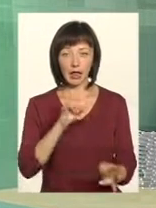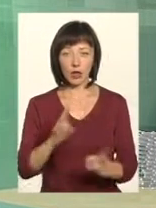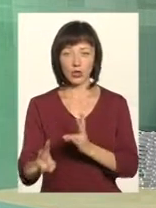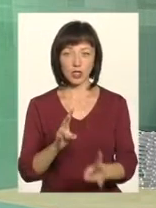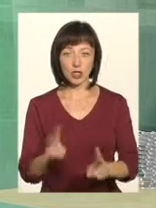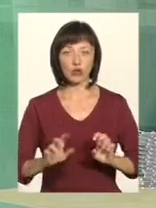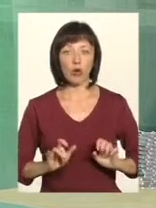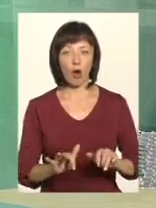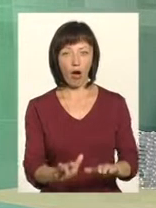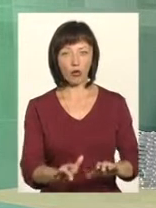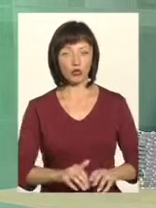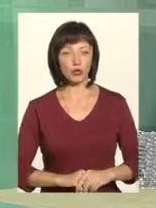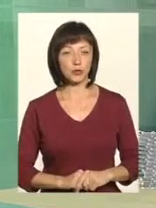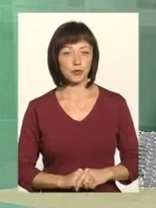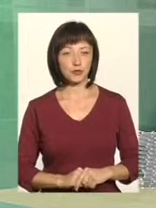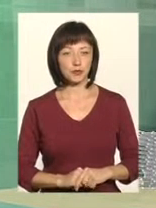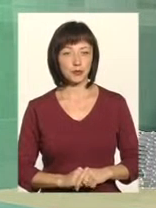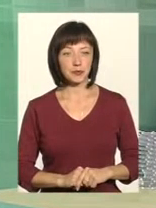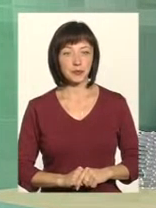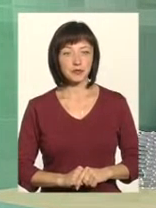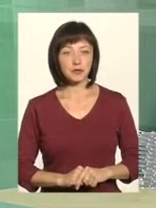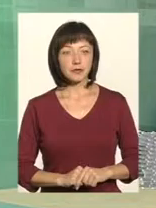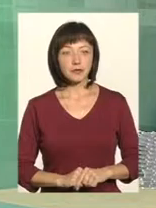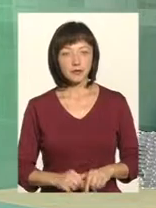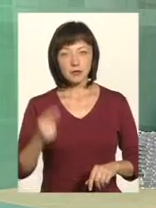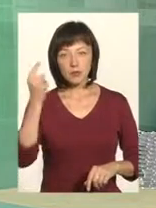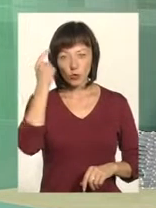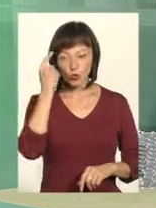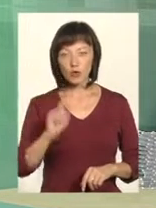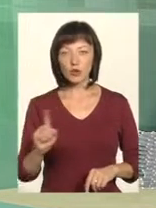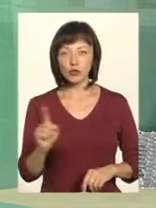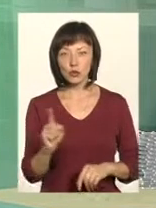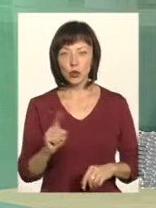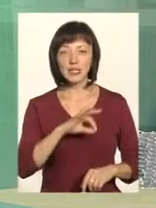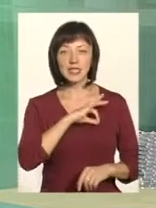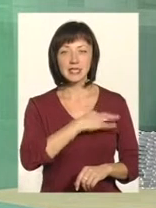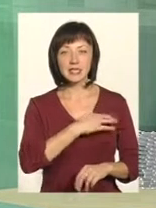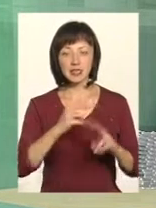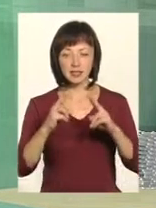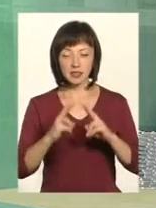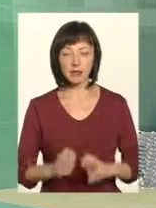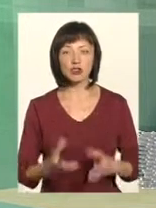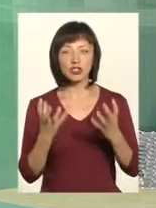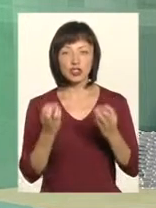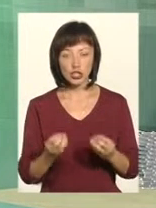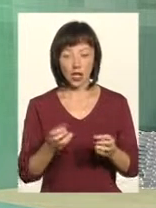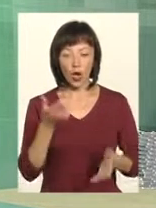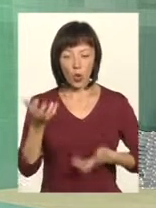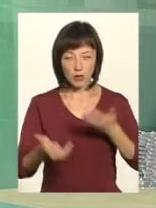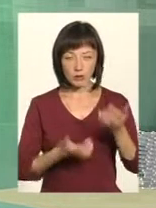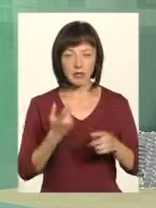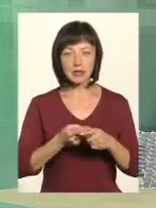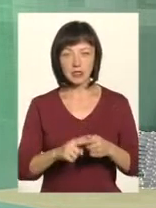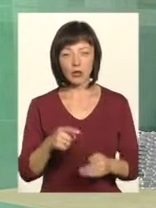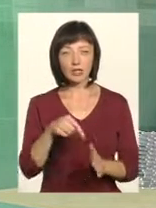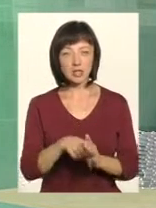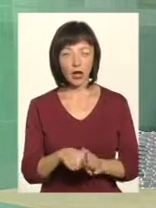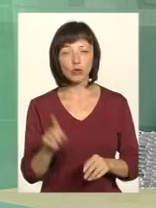цього терористичного акту. Думаю, що слідство ще розбереться, але це є ознакою того,